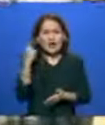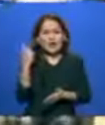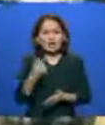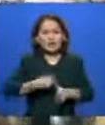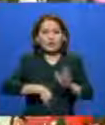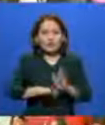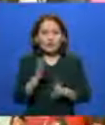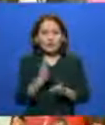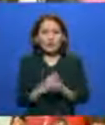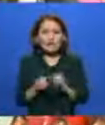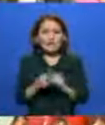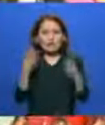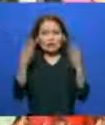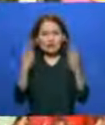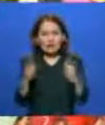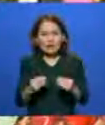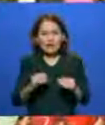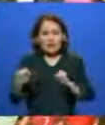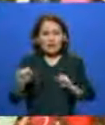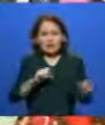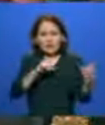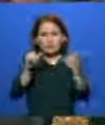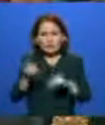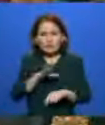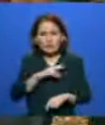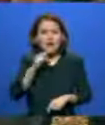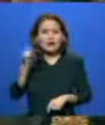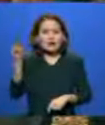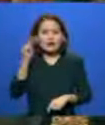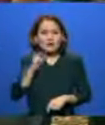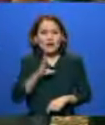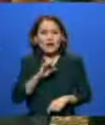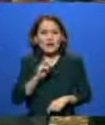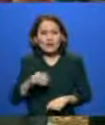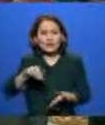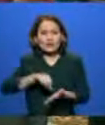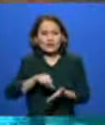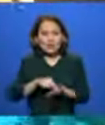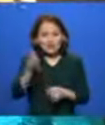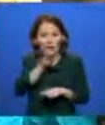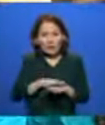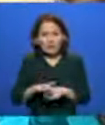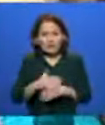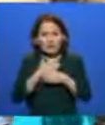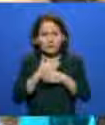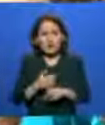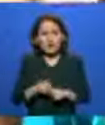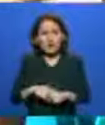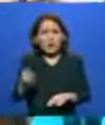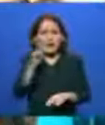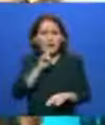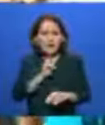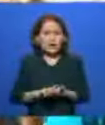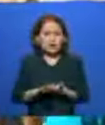ретке келтіру мақсатында 12 күн іссапарға аттанған еді. Бірақ Қытай мен ОПЕК-ке мүше елдерден көмек сұраған Мадураның ешбір жоспары